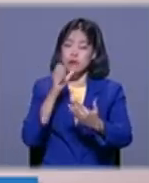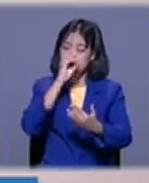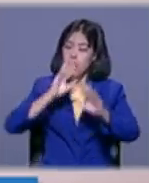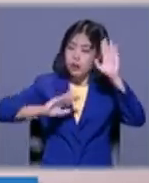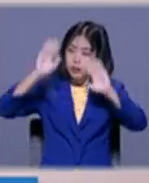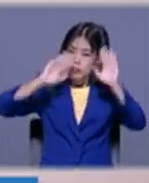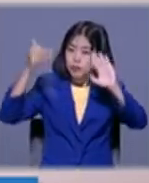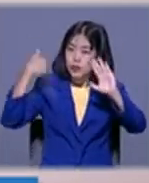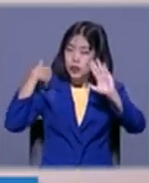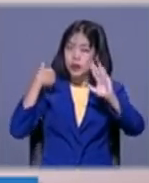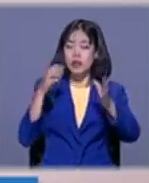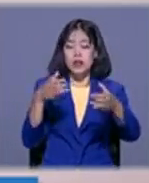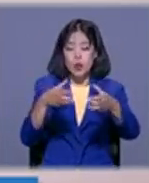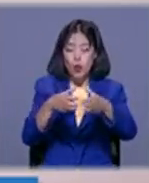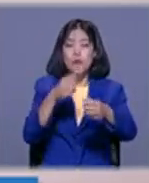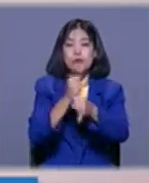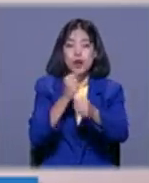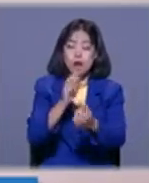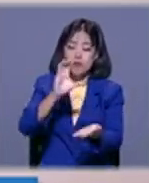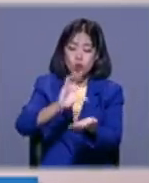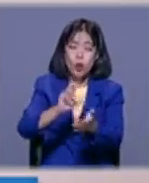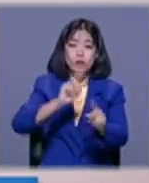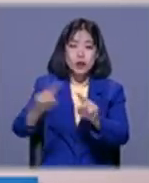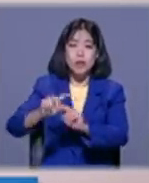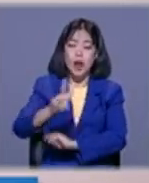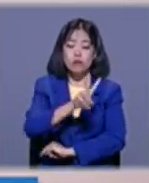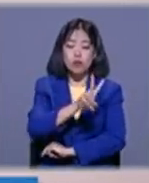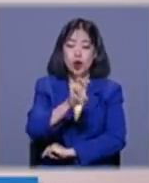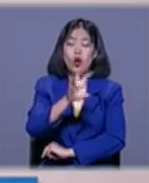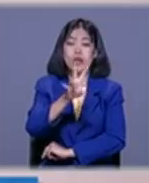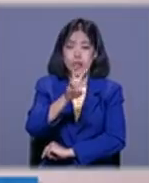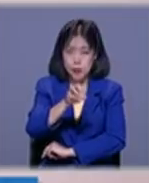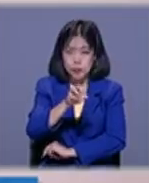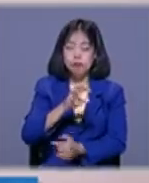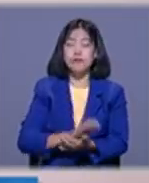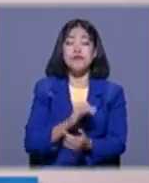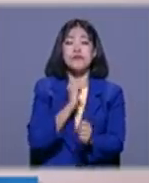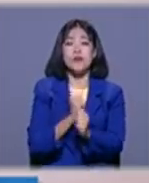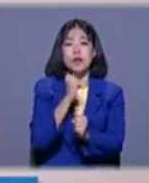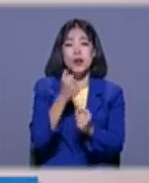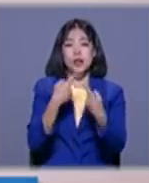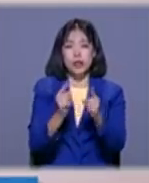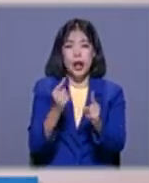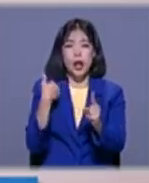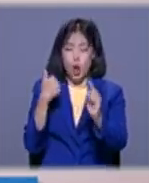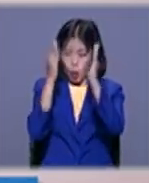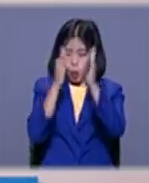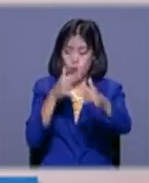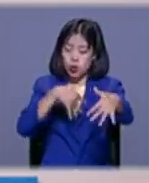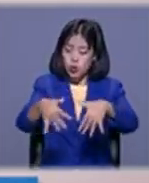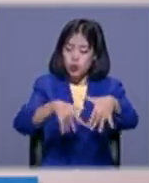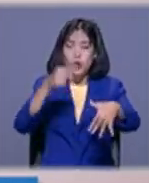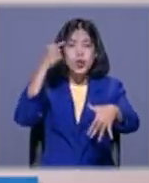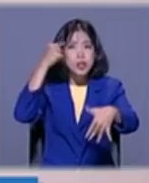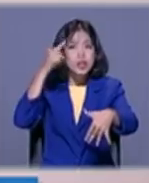าณกับพลเอกประยุทธ์ได้นะครับอ้างว่ามาตรา270เปิดทางให้ทำไว้แต่ก็ถูกนักวิชาการหรือประชาชนตั้งคำถามมาก